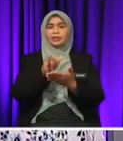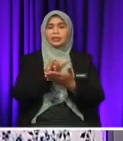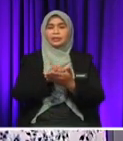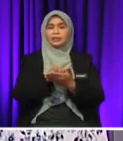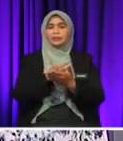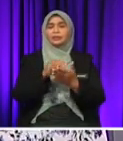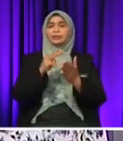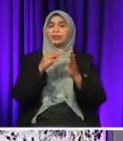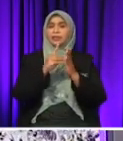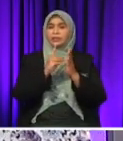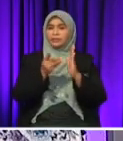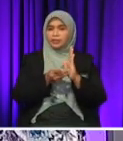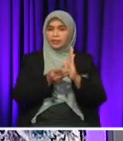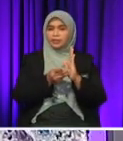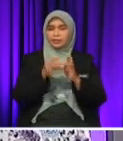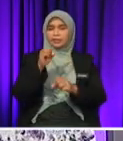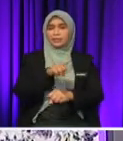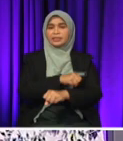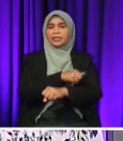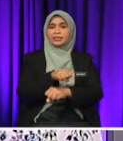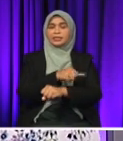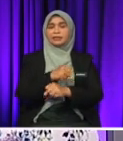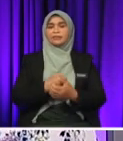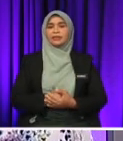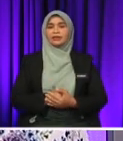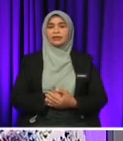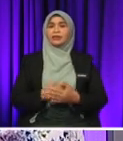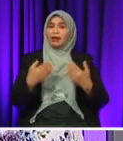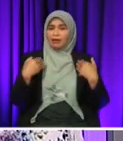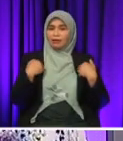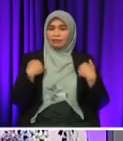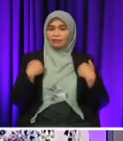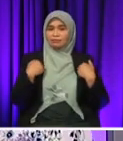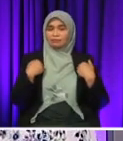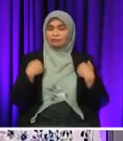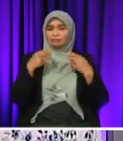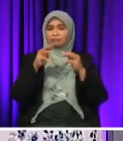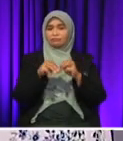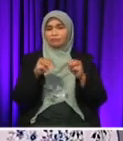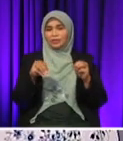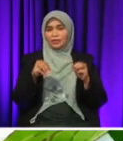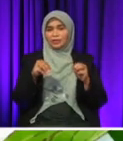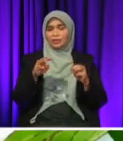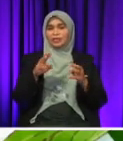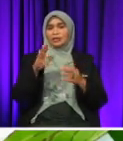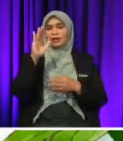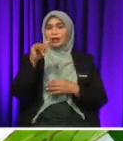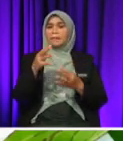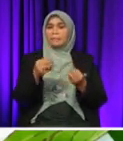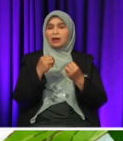definisi saja Oke jadi bye Adik tak murid-murid di sana yang sudi untuk memberikan